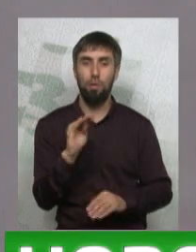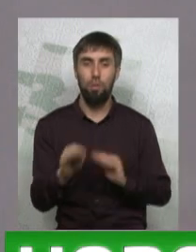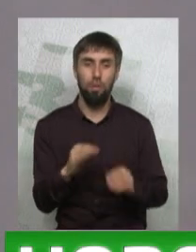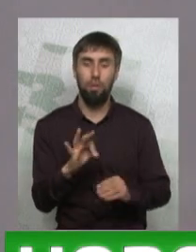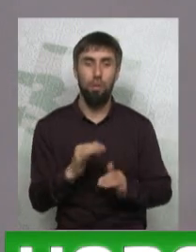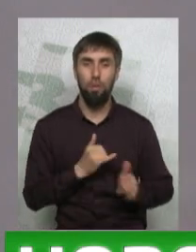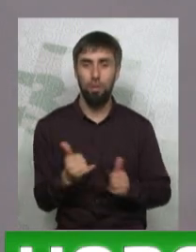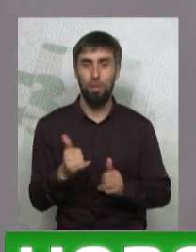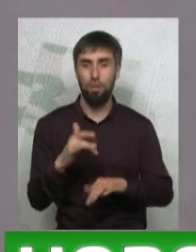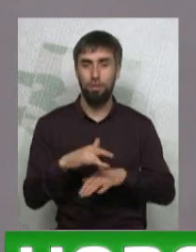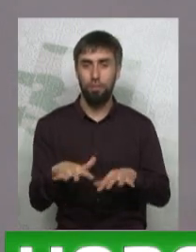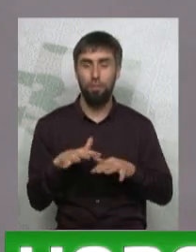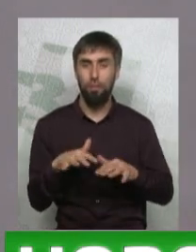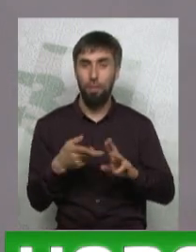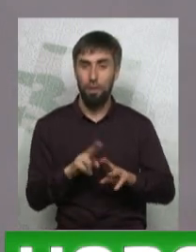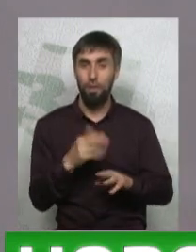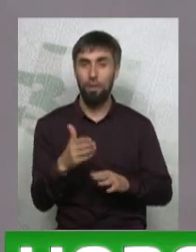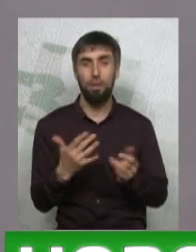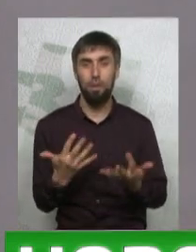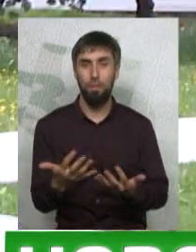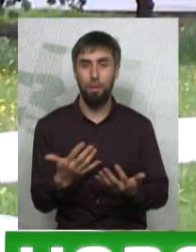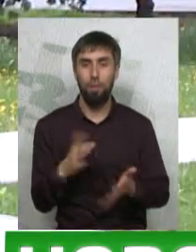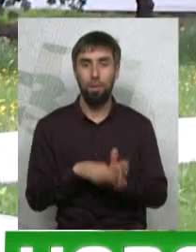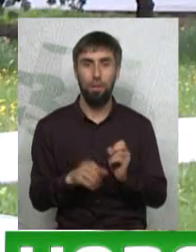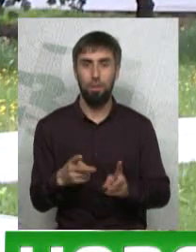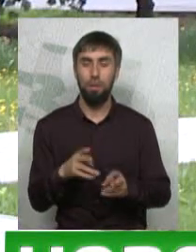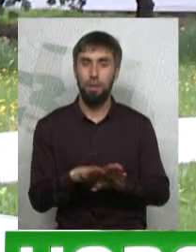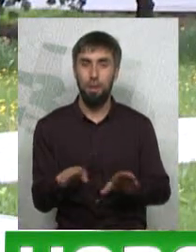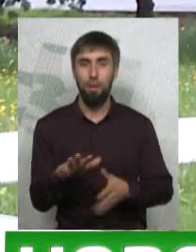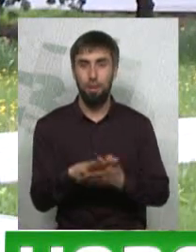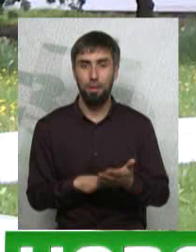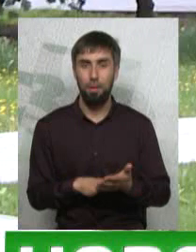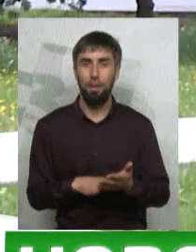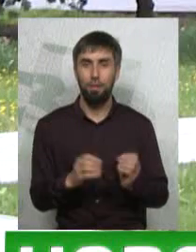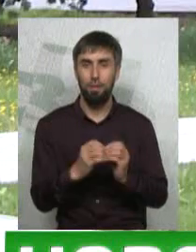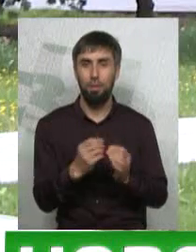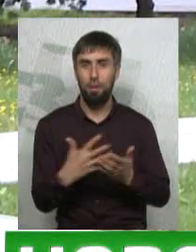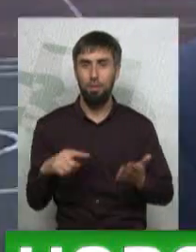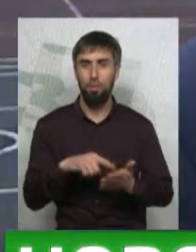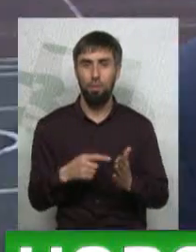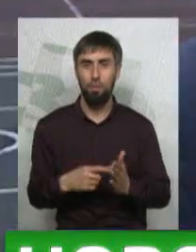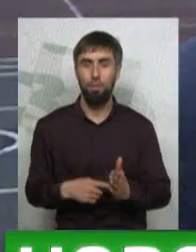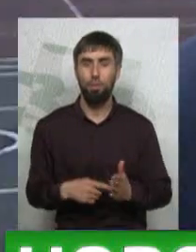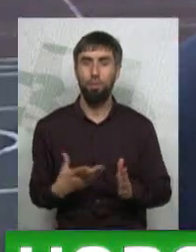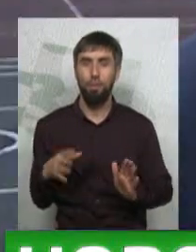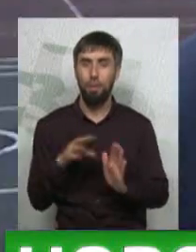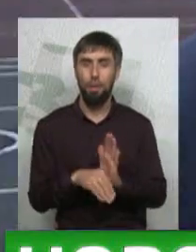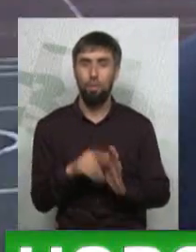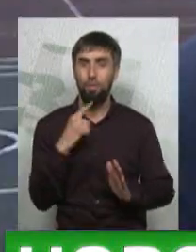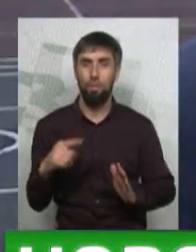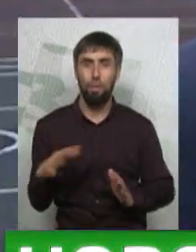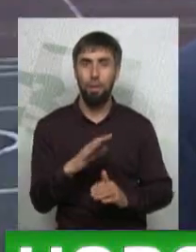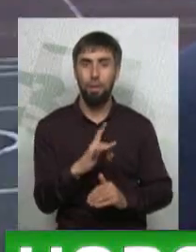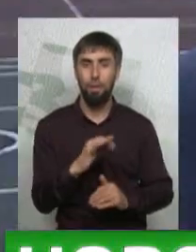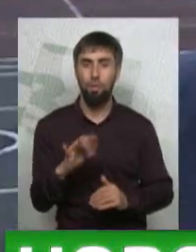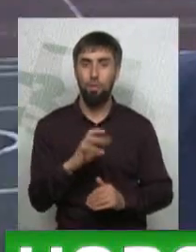и обслуживания зрителей в соответствии их требованиями безопасности и так далее. Десятки подпунктов. Внесение во Всероссийский